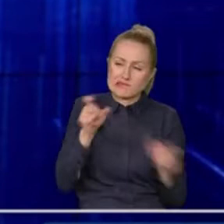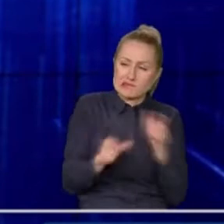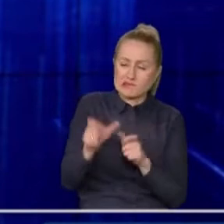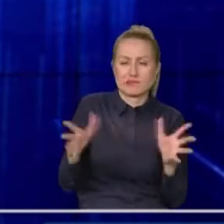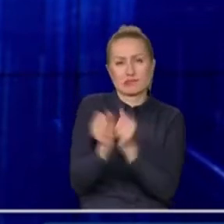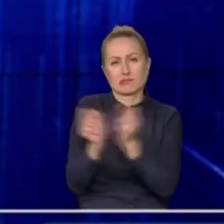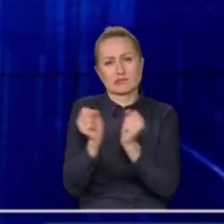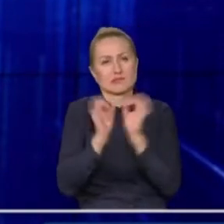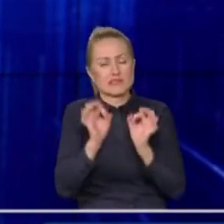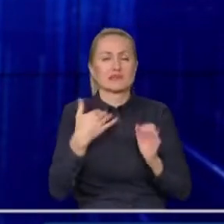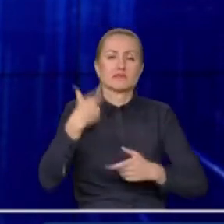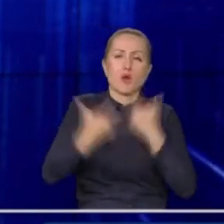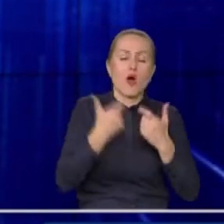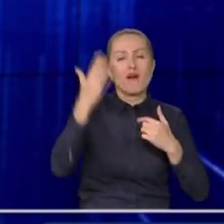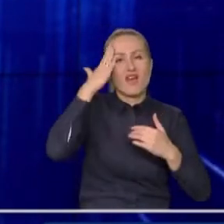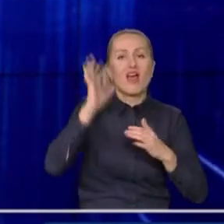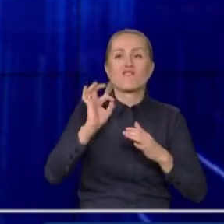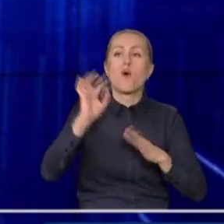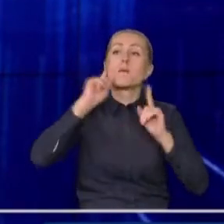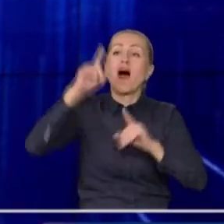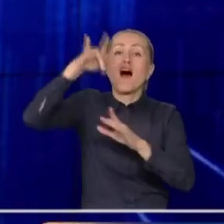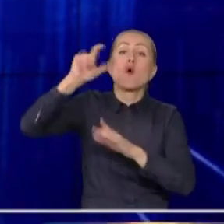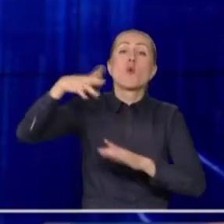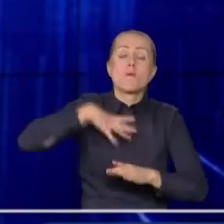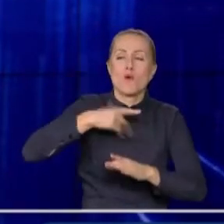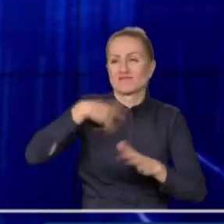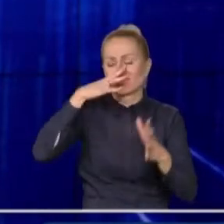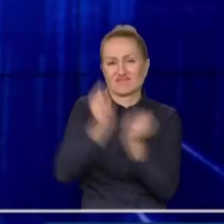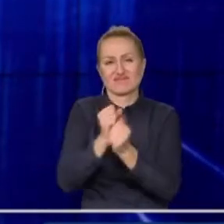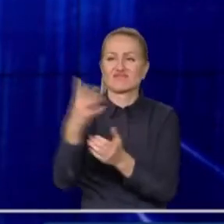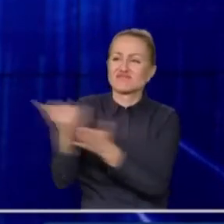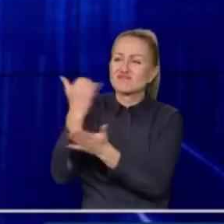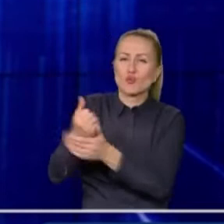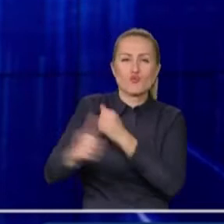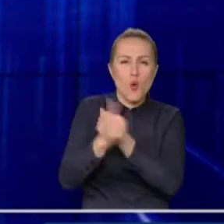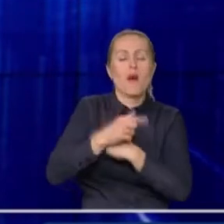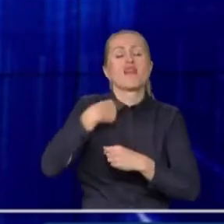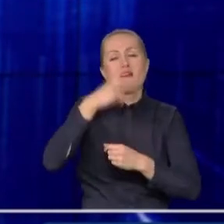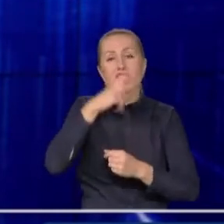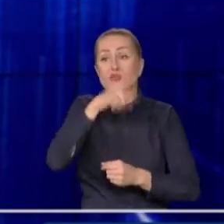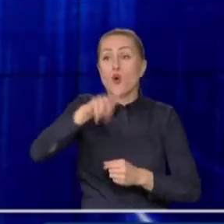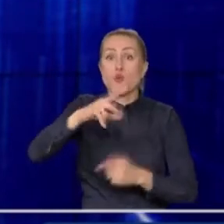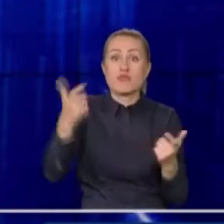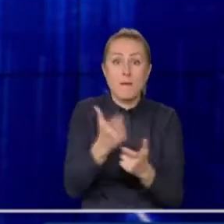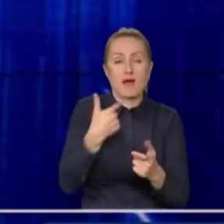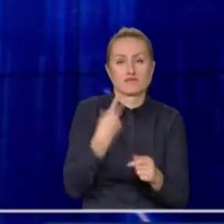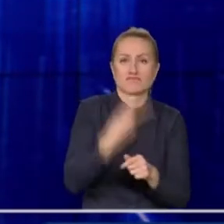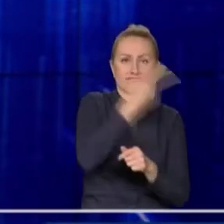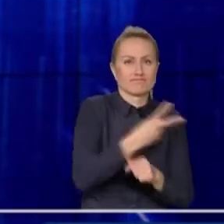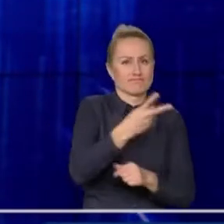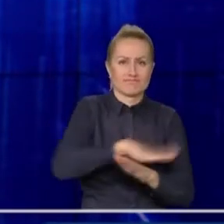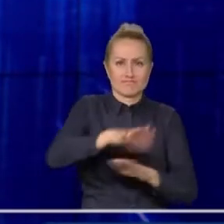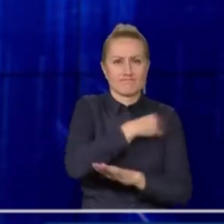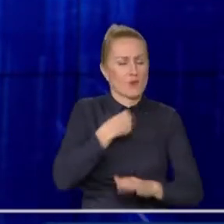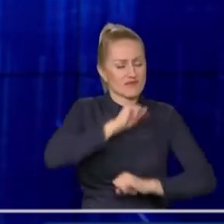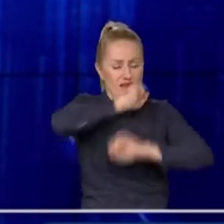namierzają, budują, odbudowują ich prawdziwą tożsamość i osoby niebezpieczne w żadnym wypadku nie będą